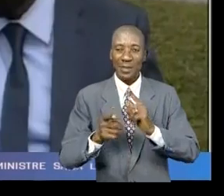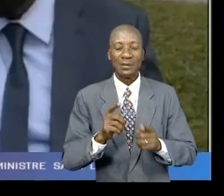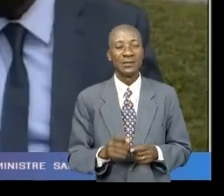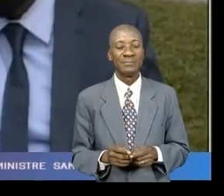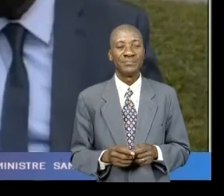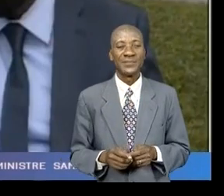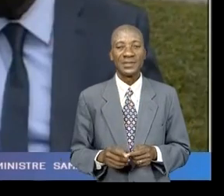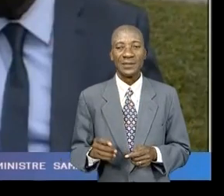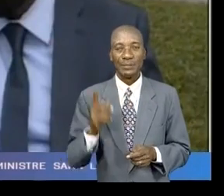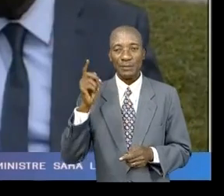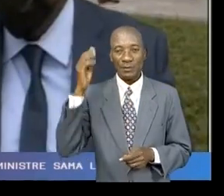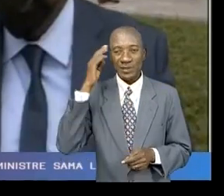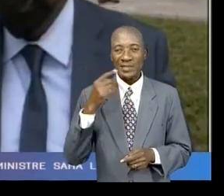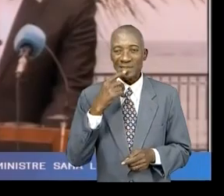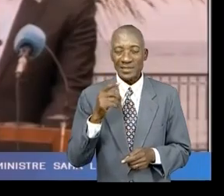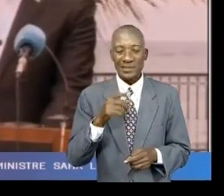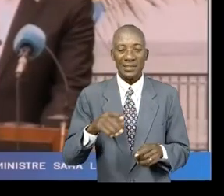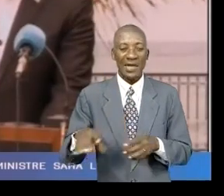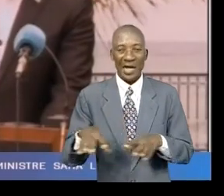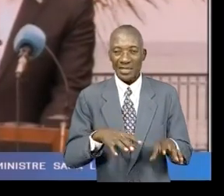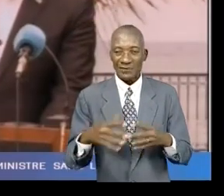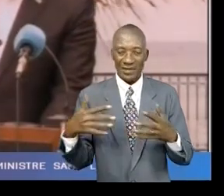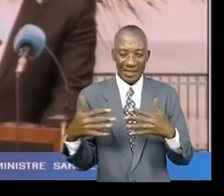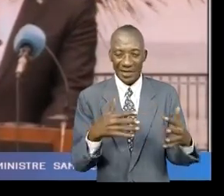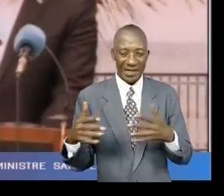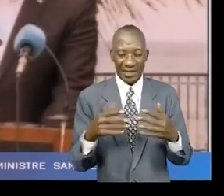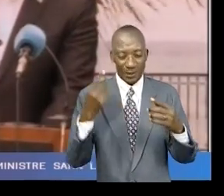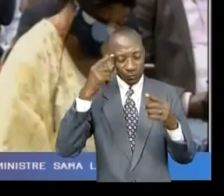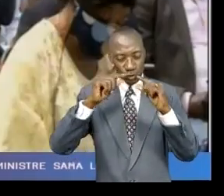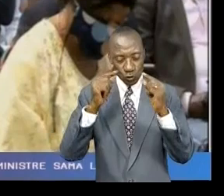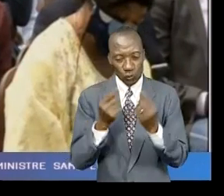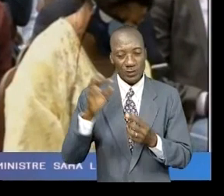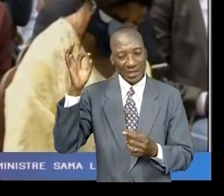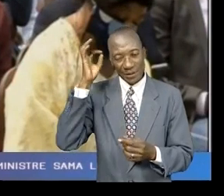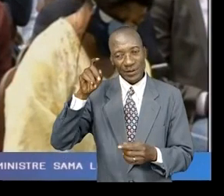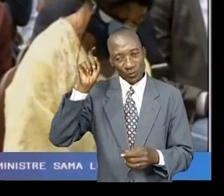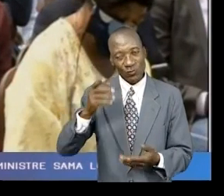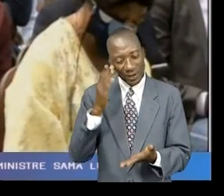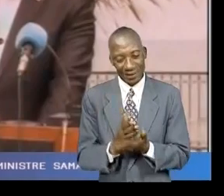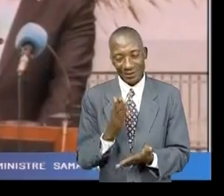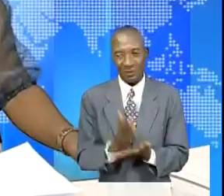nécessité de mettre fin aux activités meurtrières des groupes armés, a insisté les chefs de l'exécutif national.